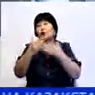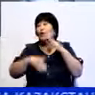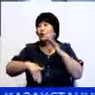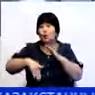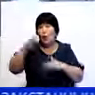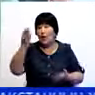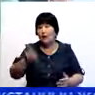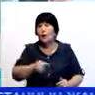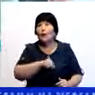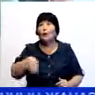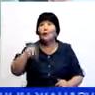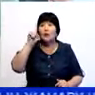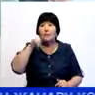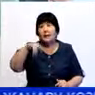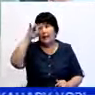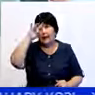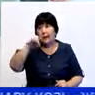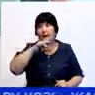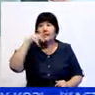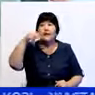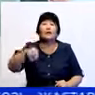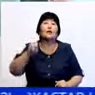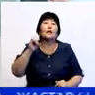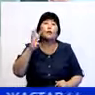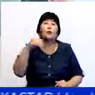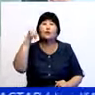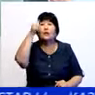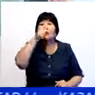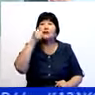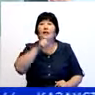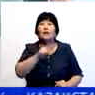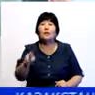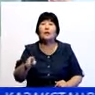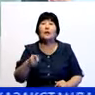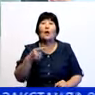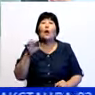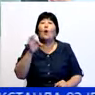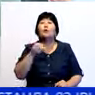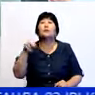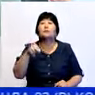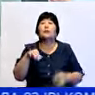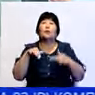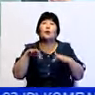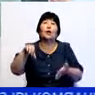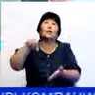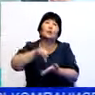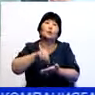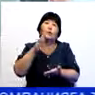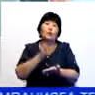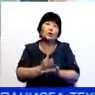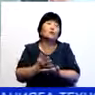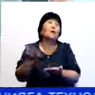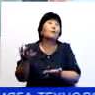жоғары. Өздеріңізге белгілі, Қазақстан 2014 жылдан бері World Skills қозғалысының мүшесі болып